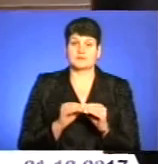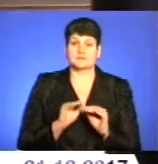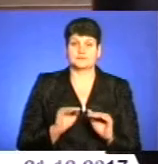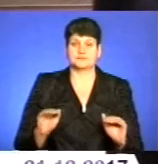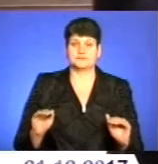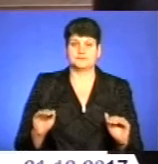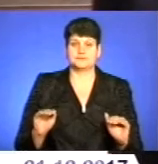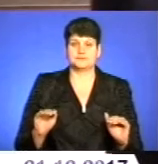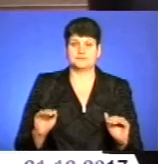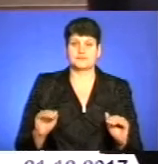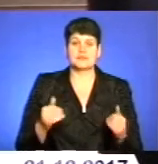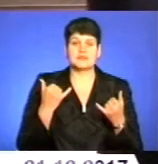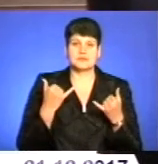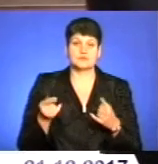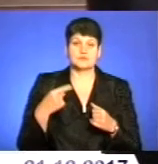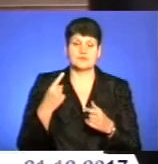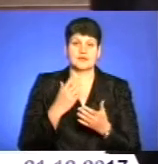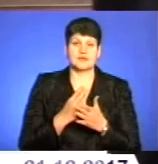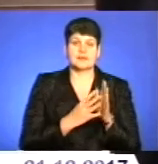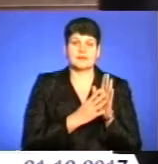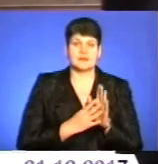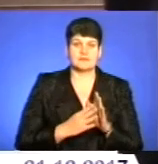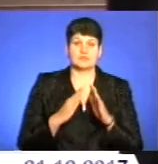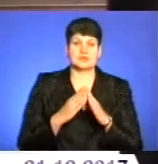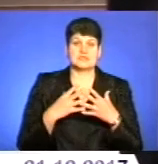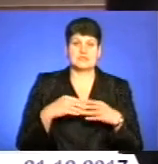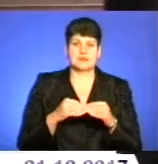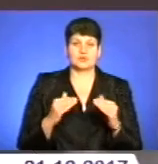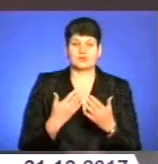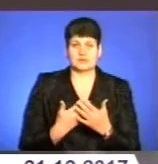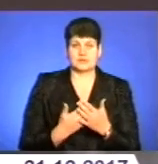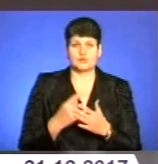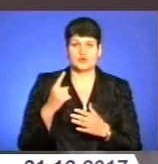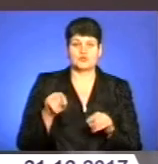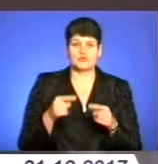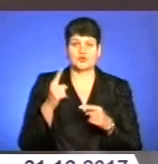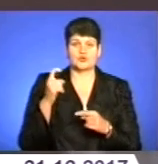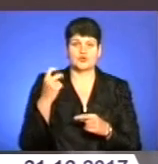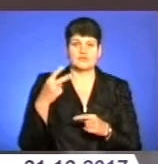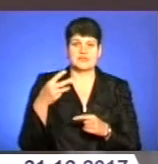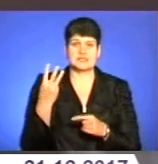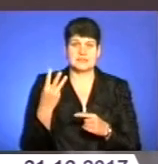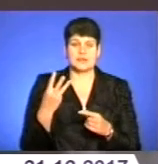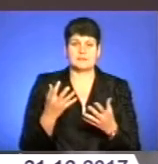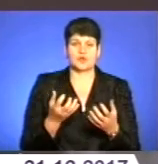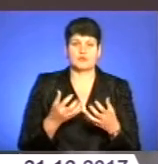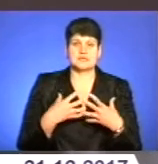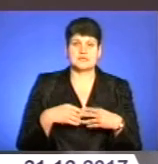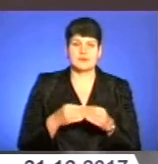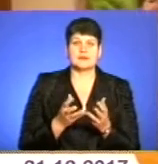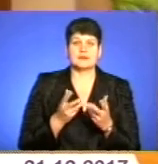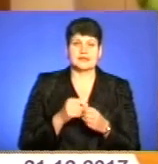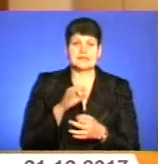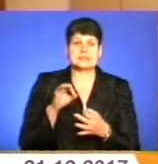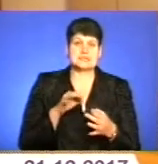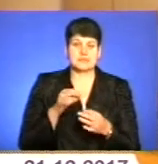постійно. Наразі на Тернопільщині працює 9 будинків сімейного типу. Створено 123 прийомні сім'ї. Проте кількість сиріт і дітей,